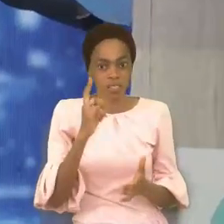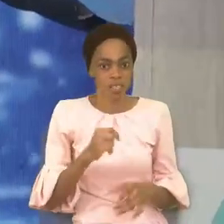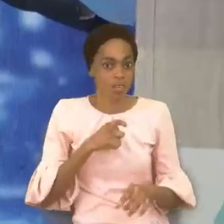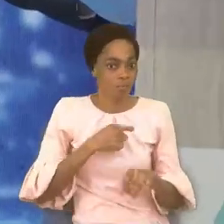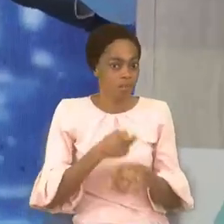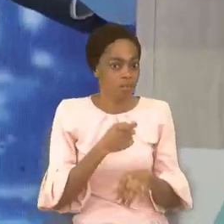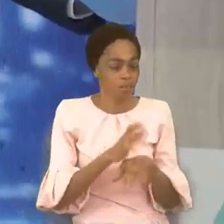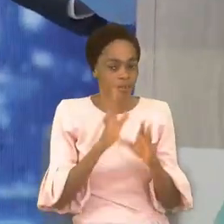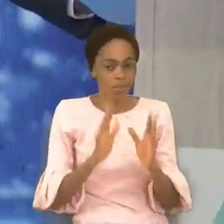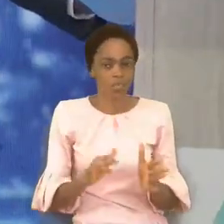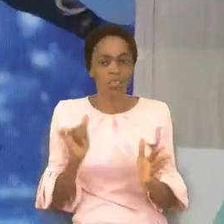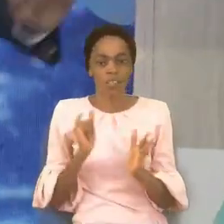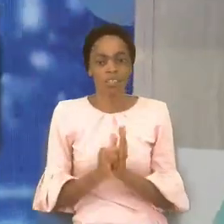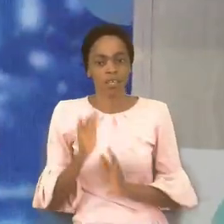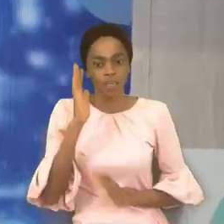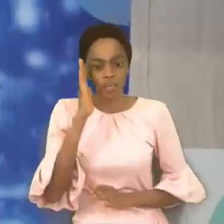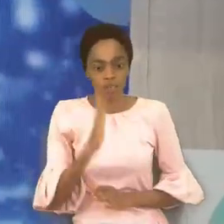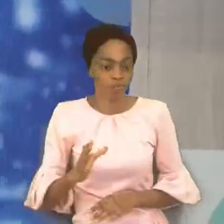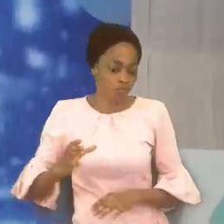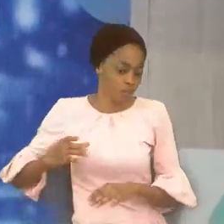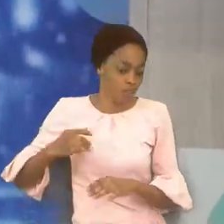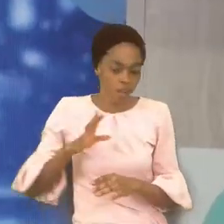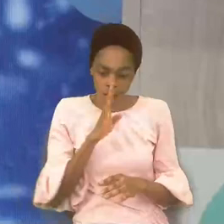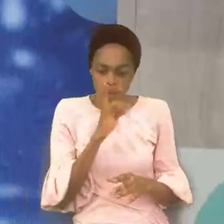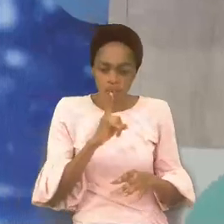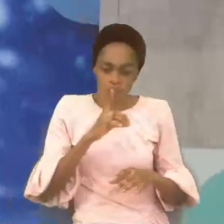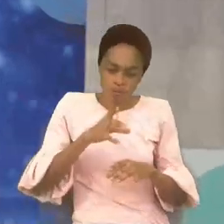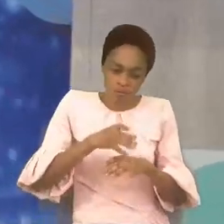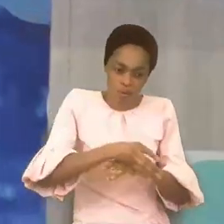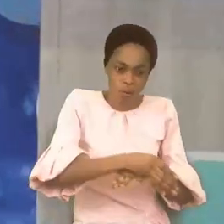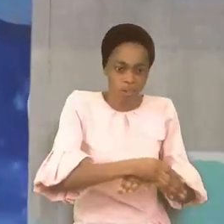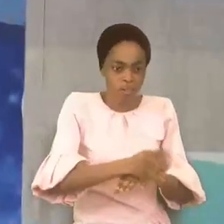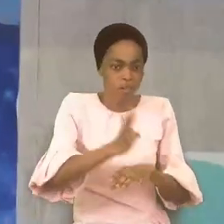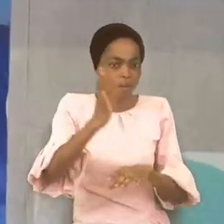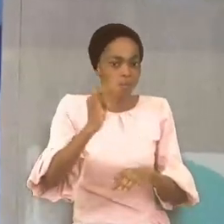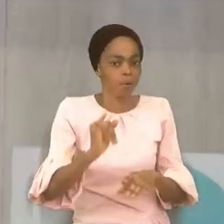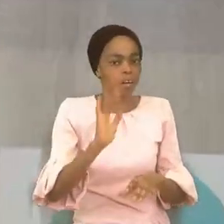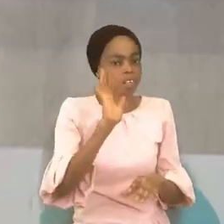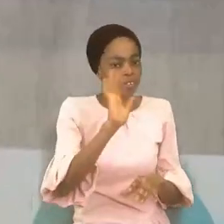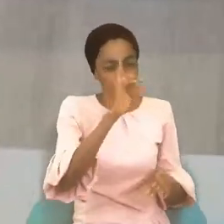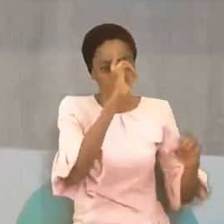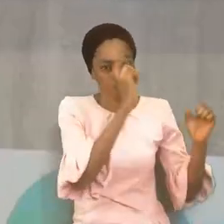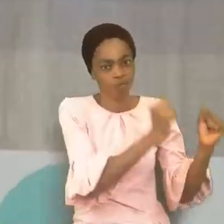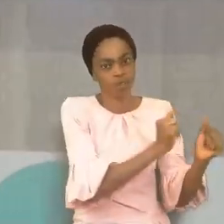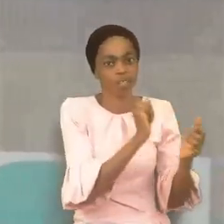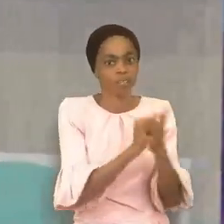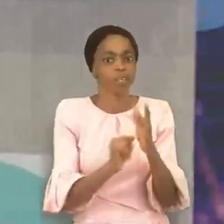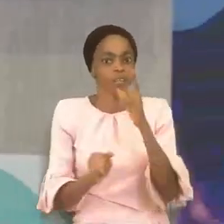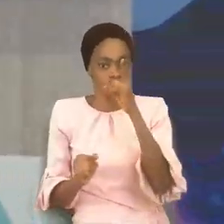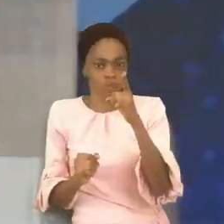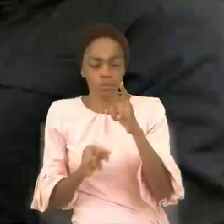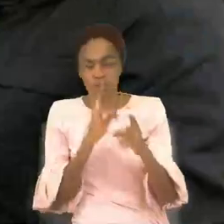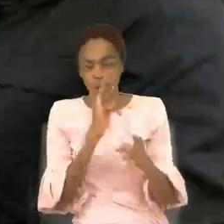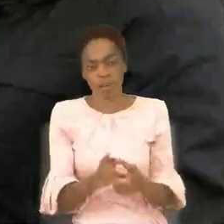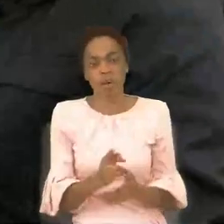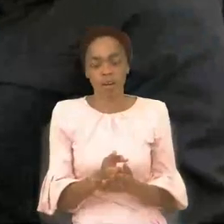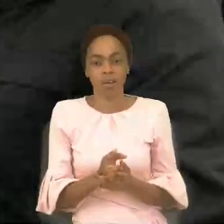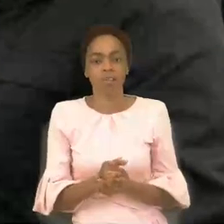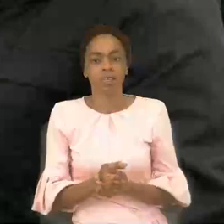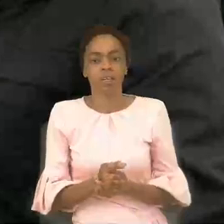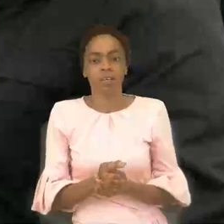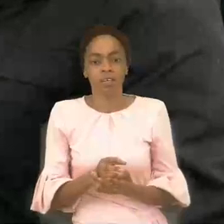le persécuteur qui sera donc obligé par ta foi que tu as